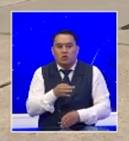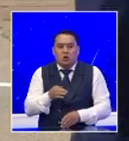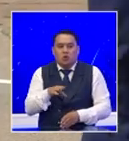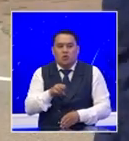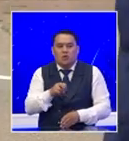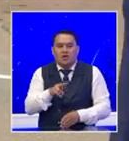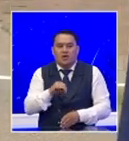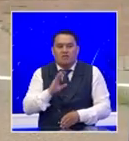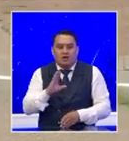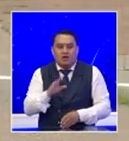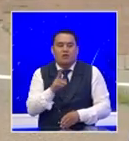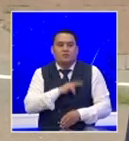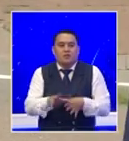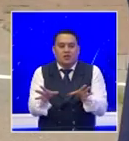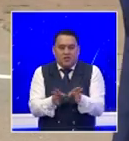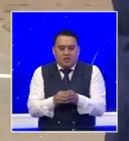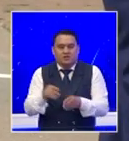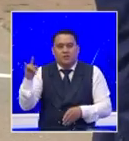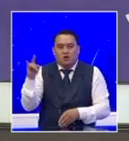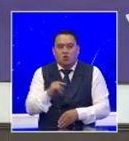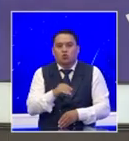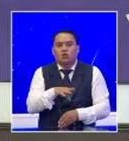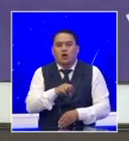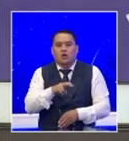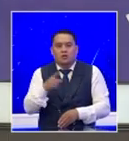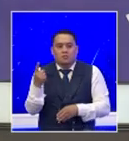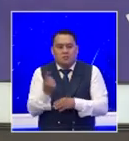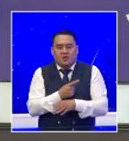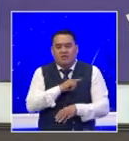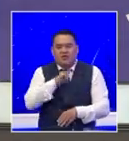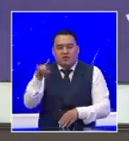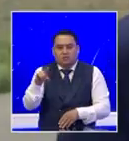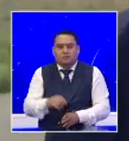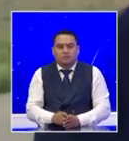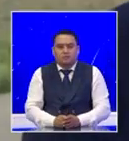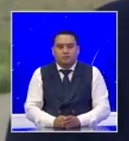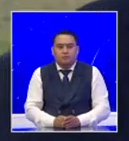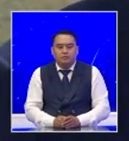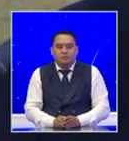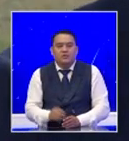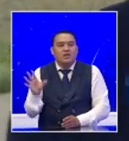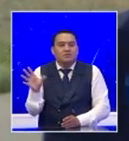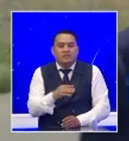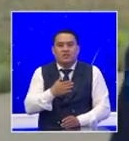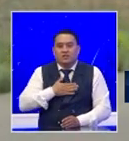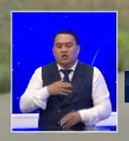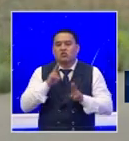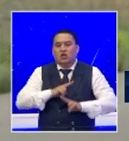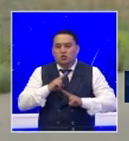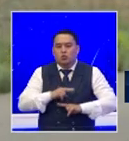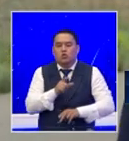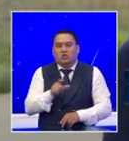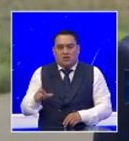Калмухамбет Донтибаев, который вместе с нами прилетел в Ушарал первым рейсом. Все наши сотрудники